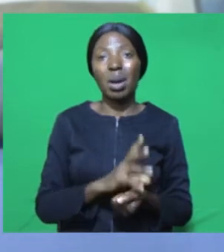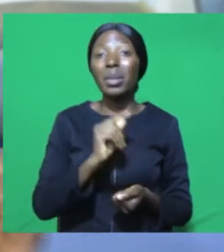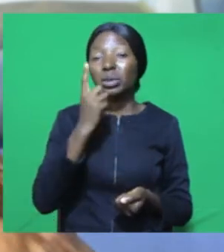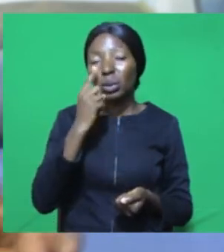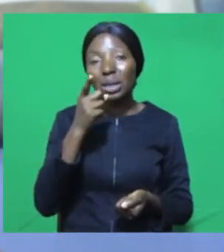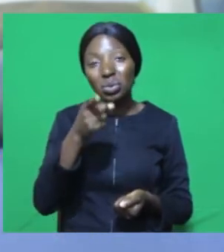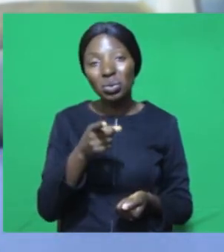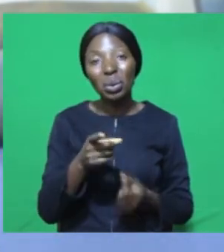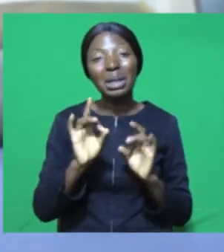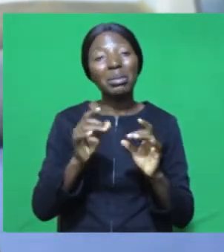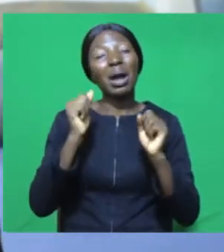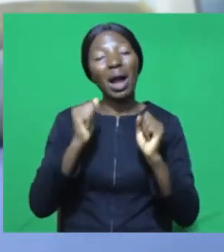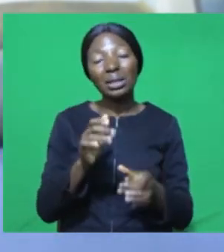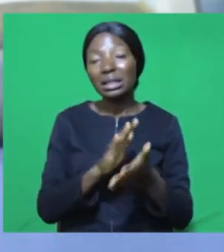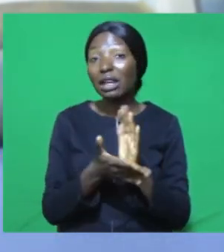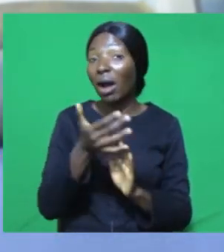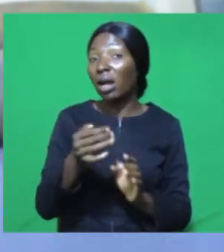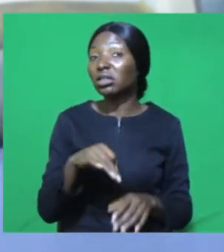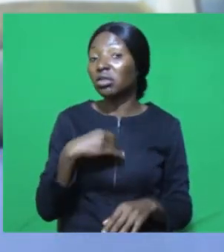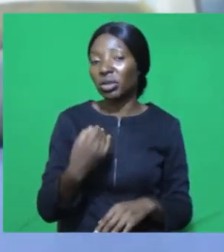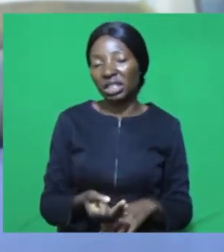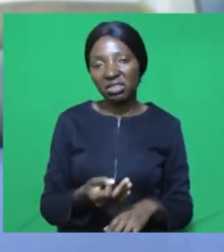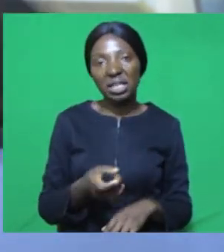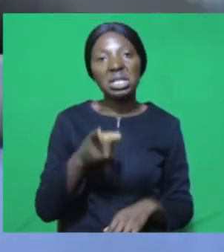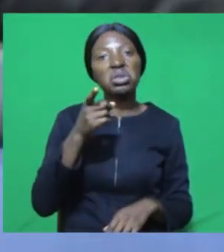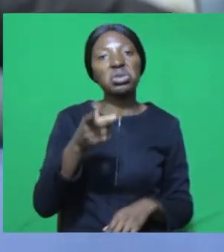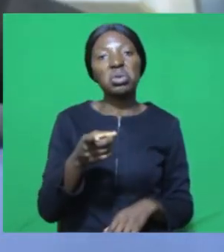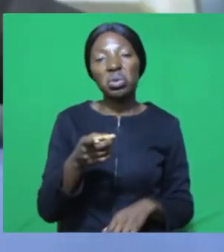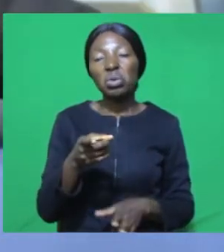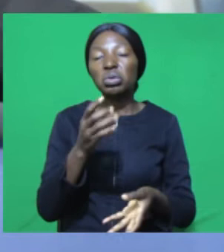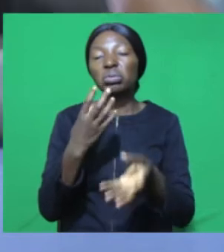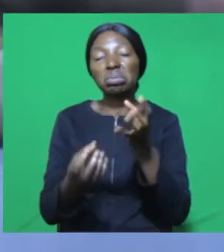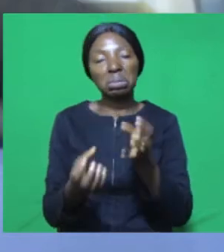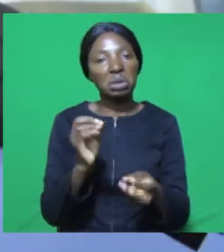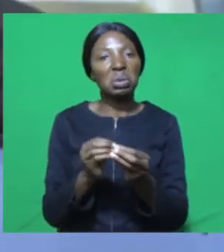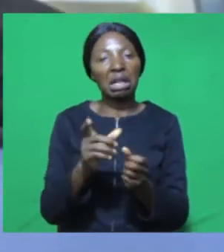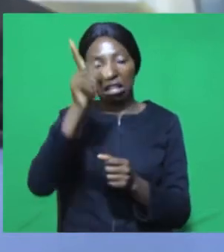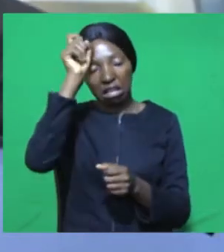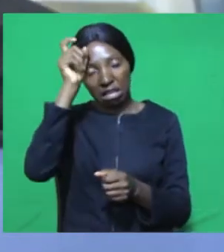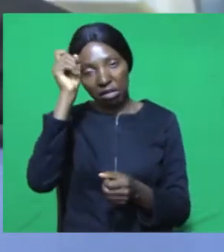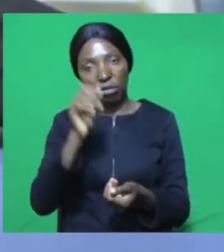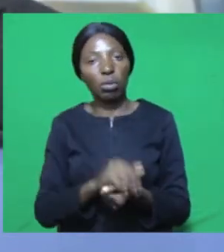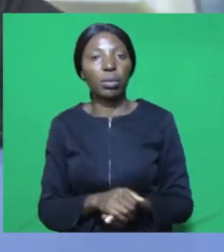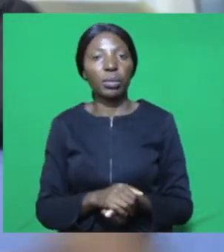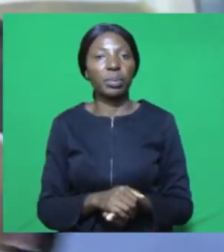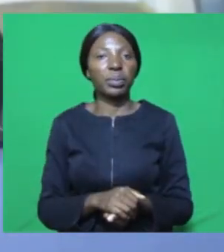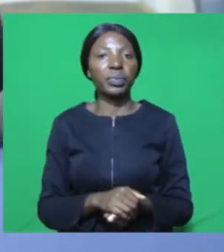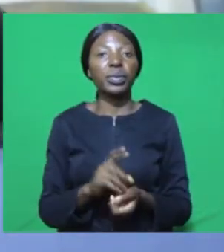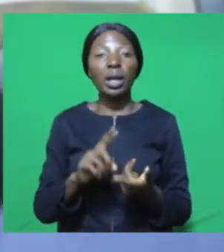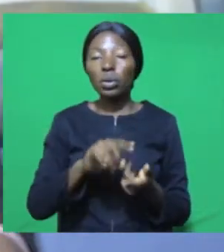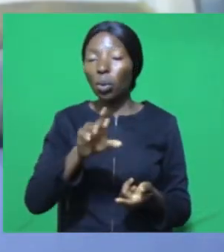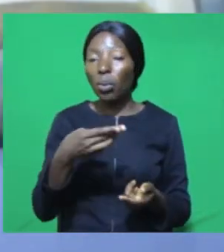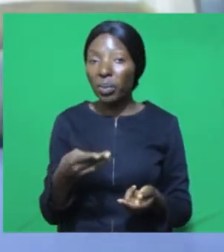anoziva kuti tinozvitsokera umu tozozvitakura zvondoraswa sei nekusingaperi atitozviona vanhu